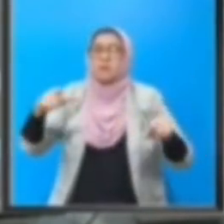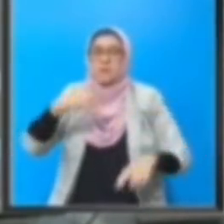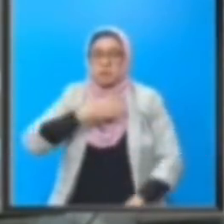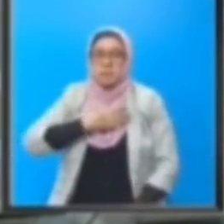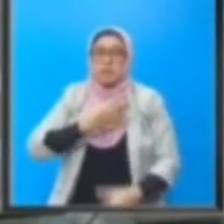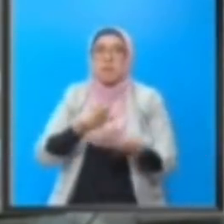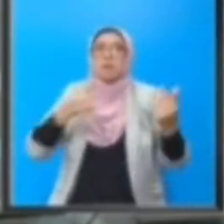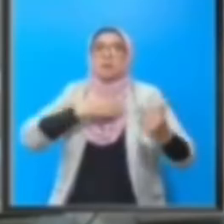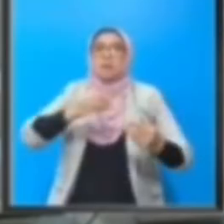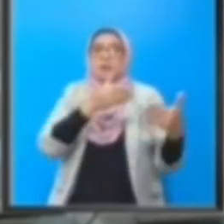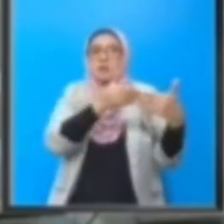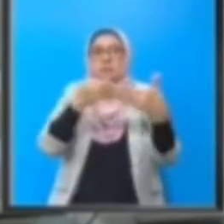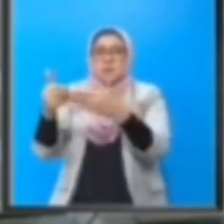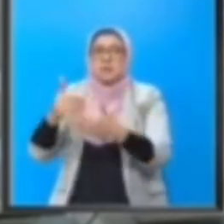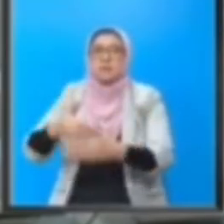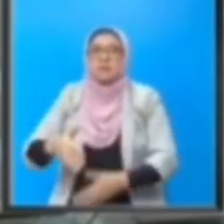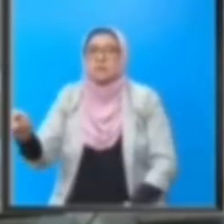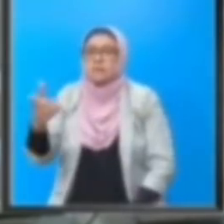Pasir Putih teruskan.